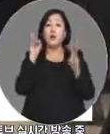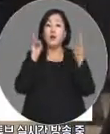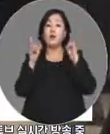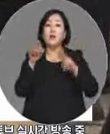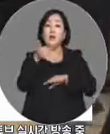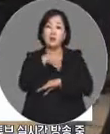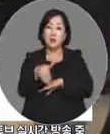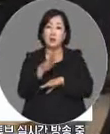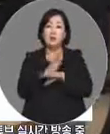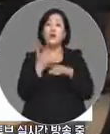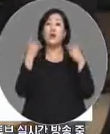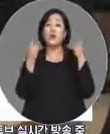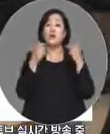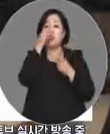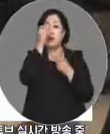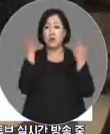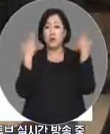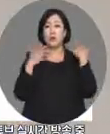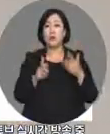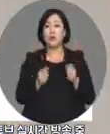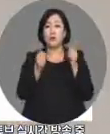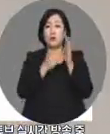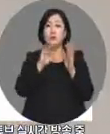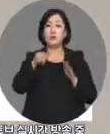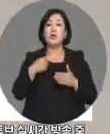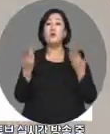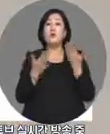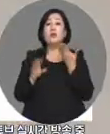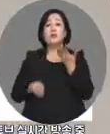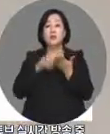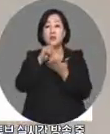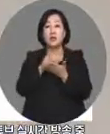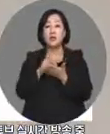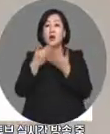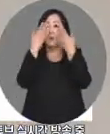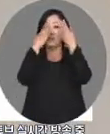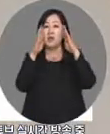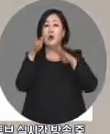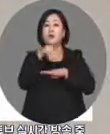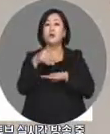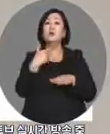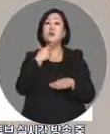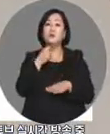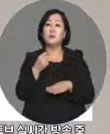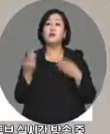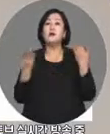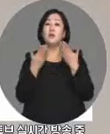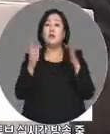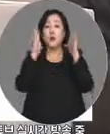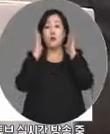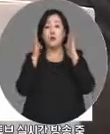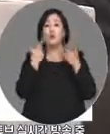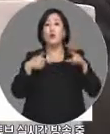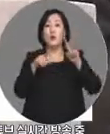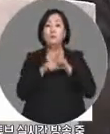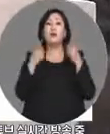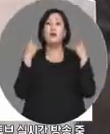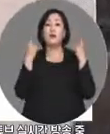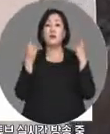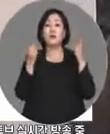하는 식입니다. 고등학교를 졸업하고 취업한 뒤에도 대학 공부를 하고 싶어서 일과 학습을 병행해